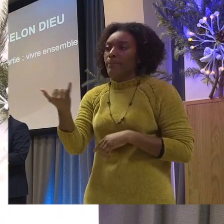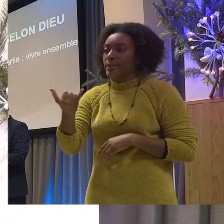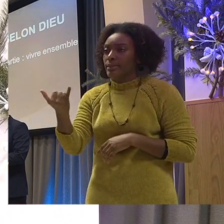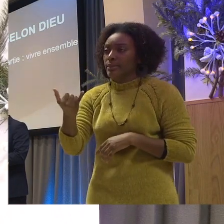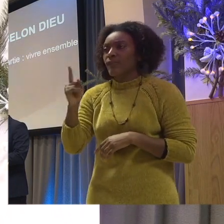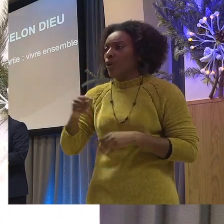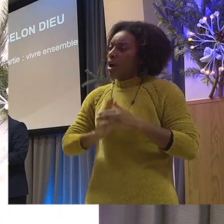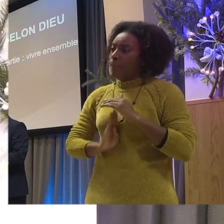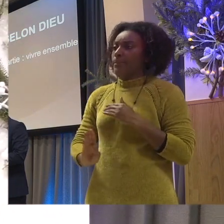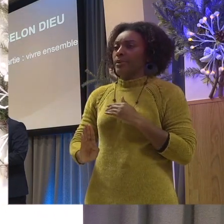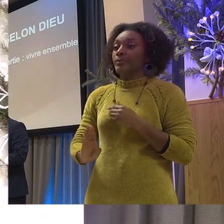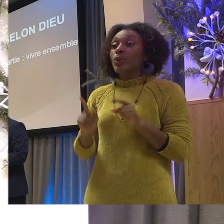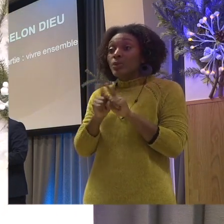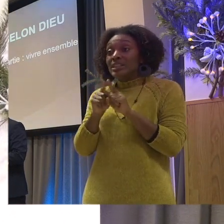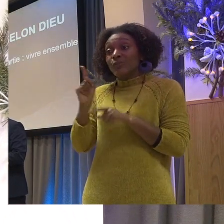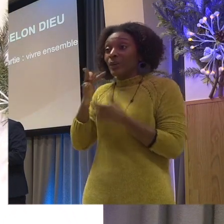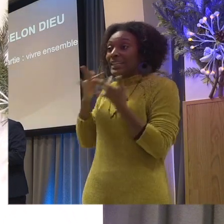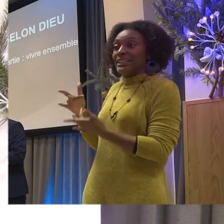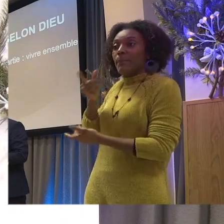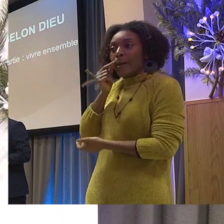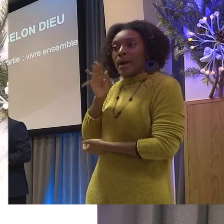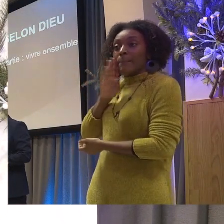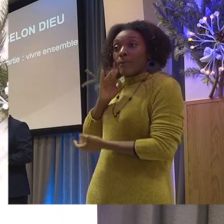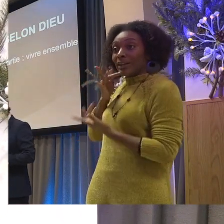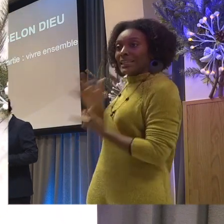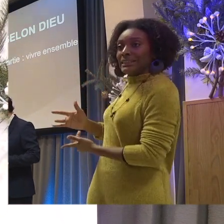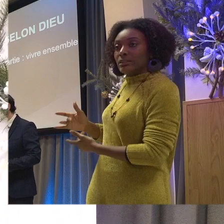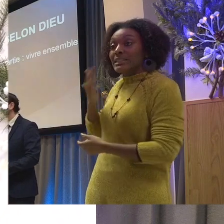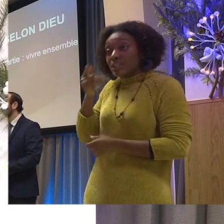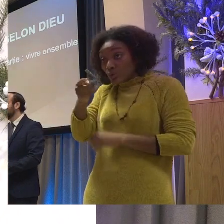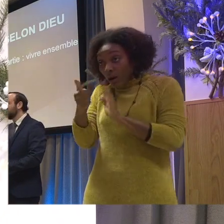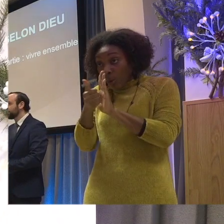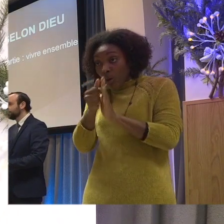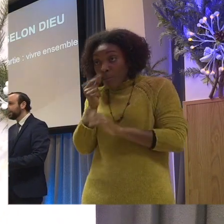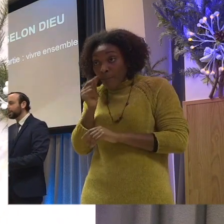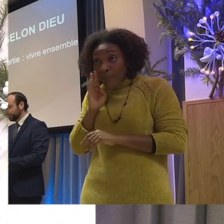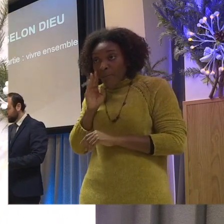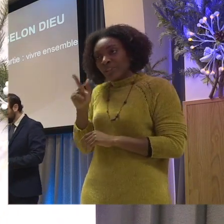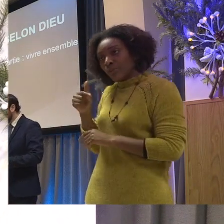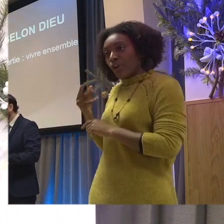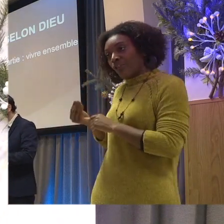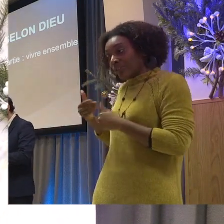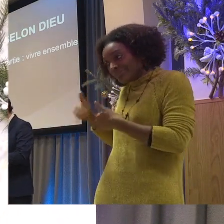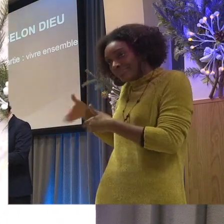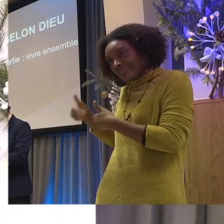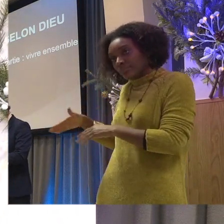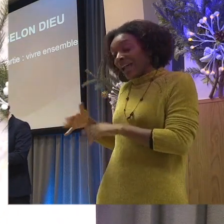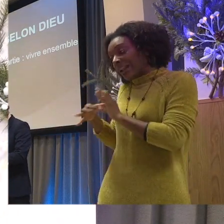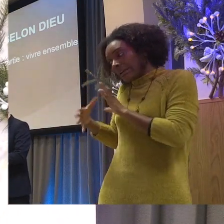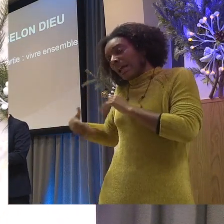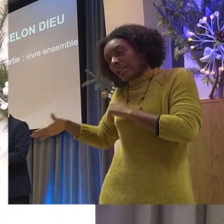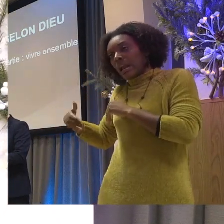avons vu aussi qu'il fallait quitter nos parents. Et si tu es parent, tu dois aider ton enfant à se détacher de toi